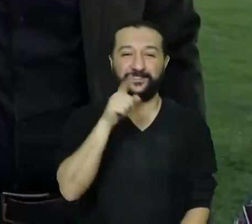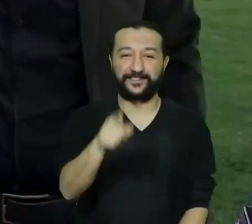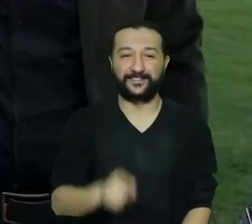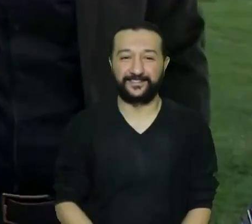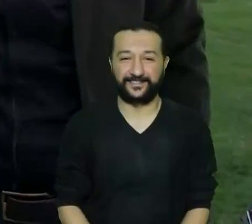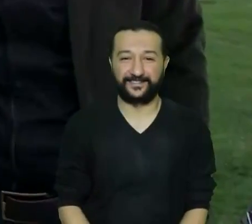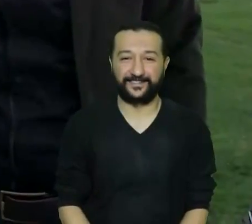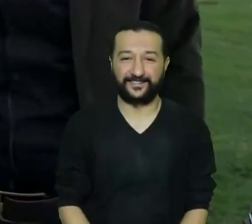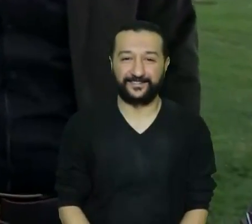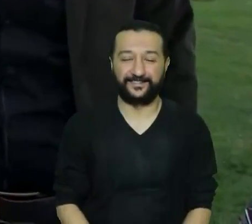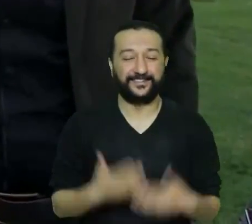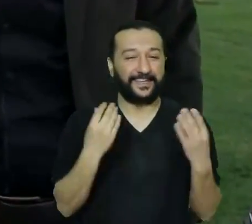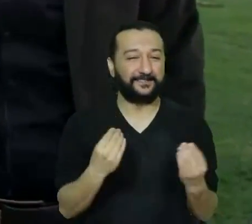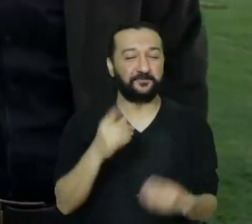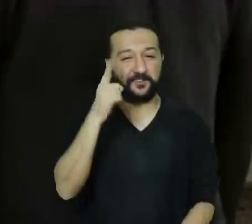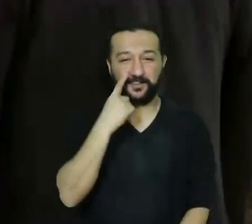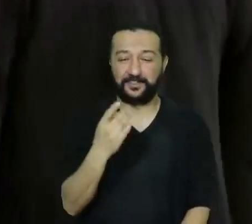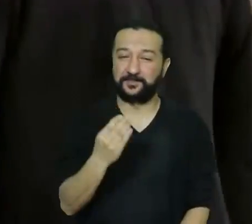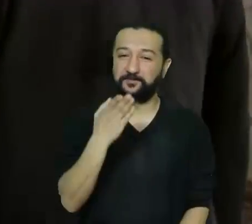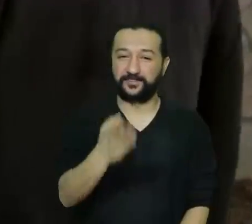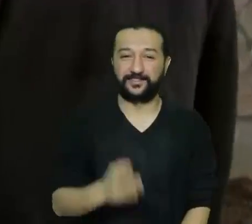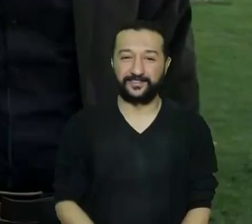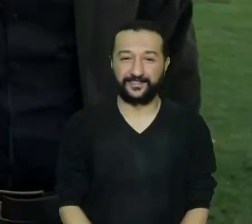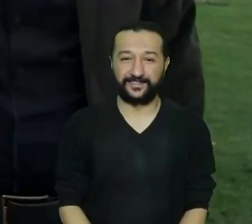seni. İyiymiş ama çünkü.